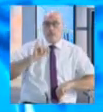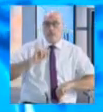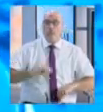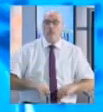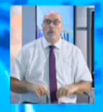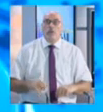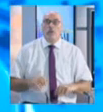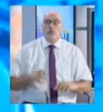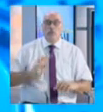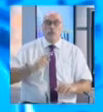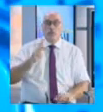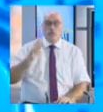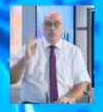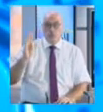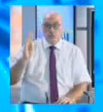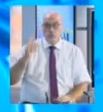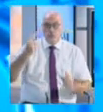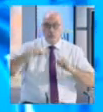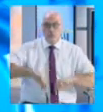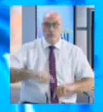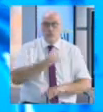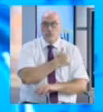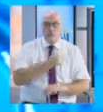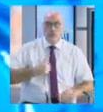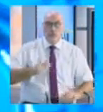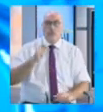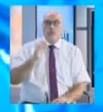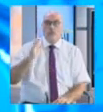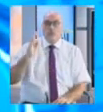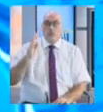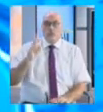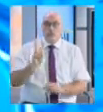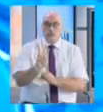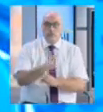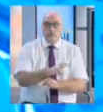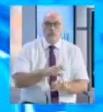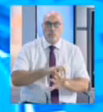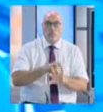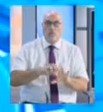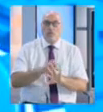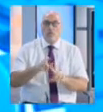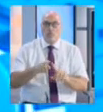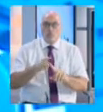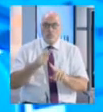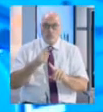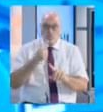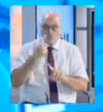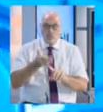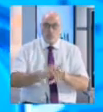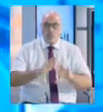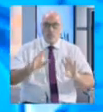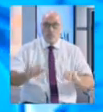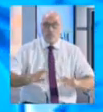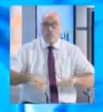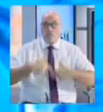والتهيئة العمرانية كمال بلجود ووزير الصحة عبد الرحمن بن بوزيد استهل زيارته إلى الولاية بمعاينة حجم الأضرار التي